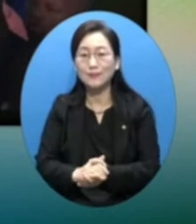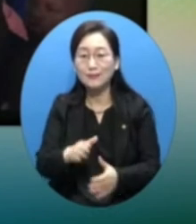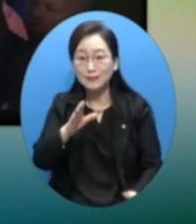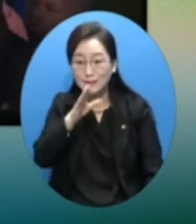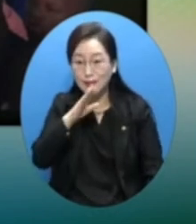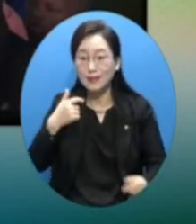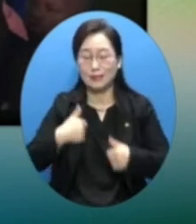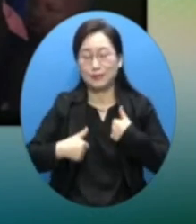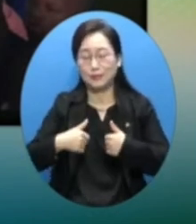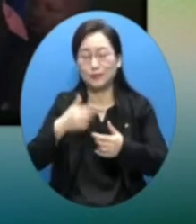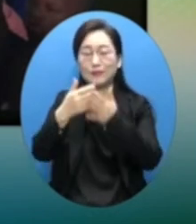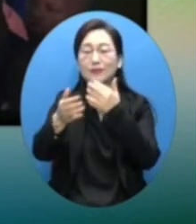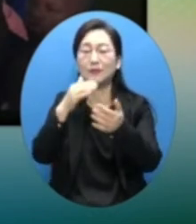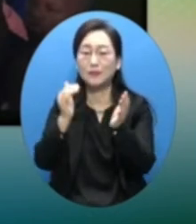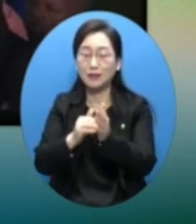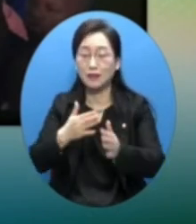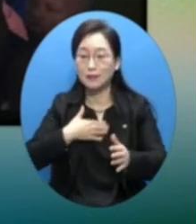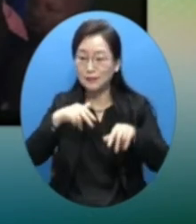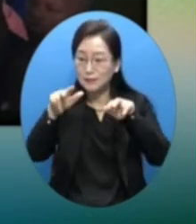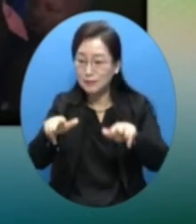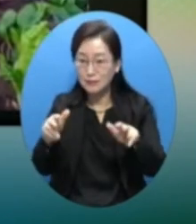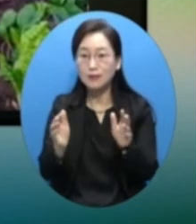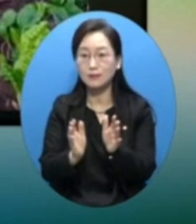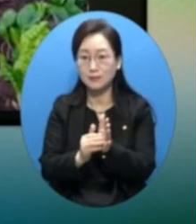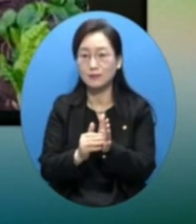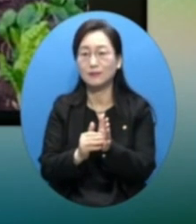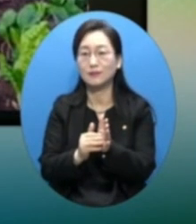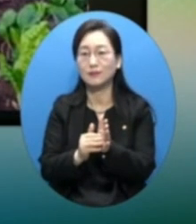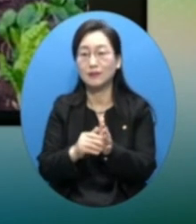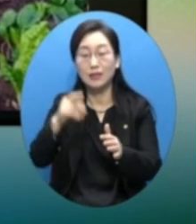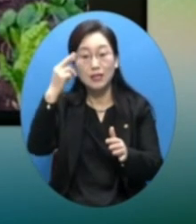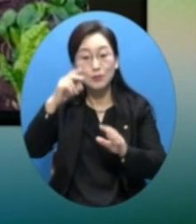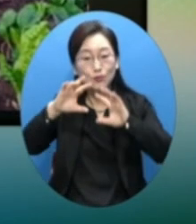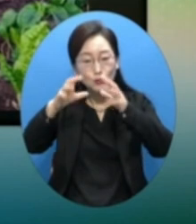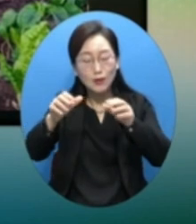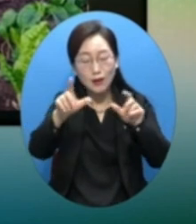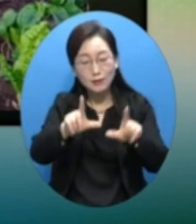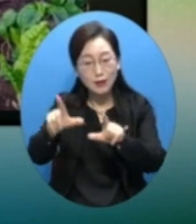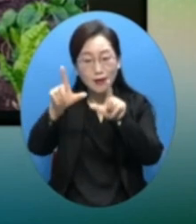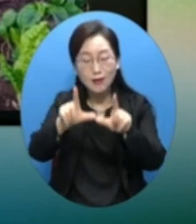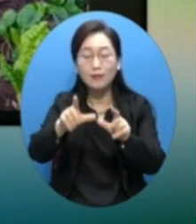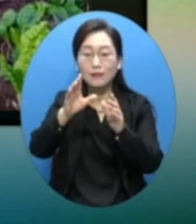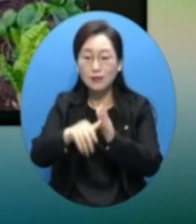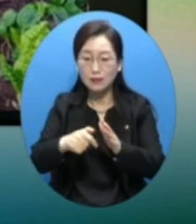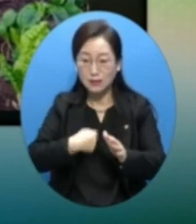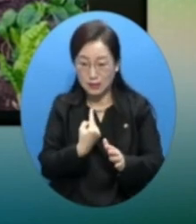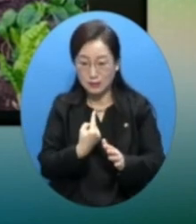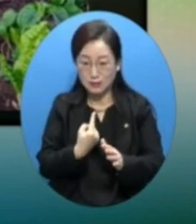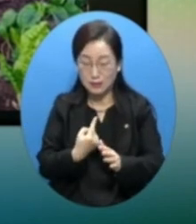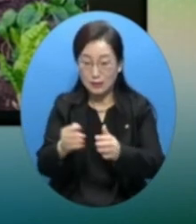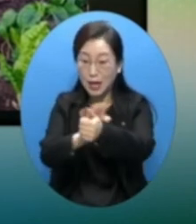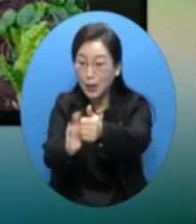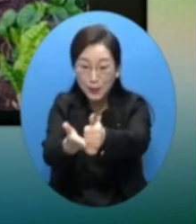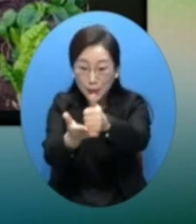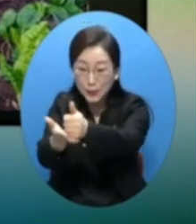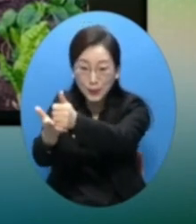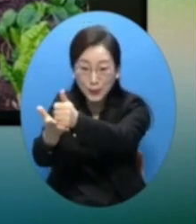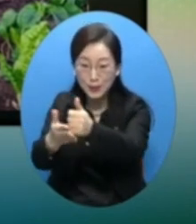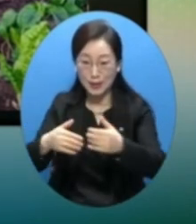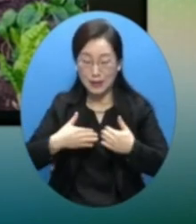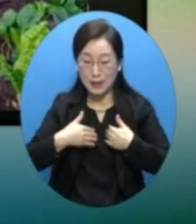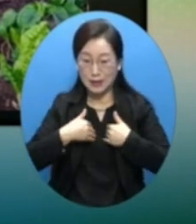진정한 기쁨을 체험했습니다 내가 지금까지 미국에서 살아갈 때는 나 자신이 섬긴다 내가 이렇게 한다 하는